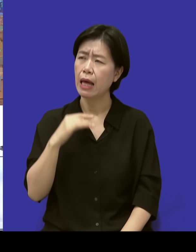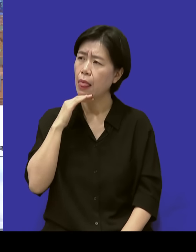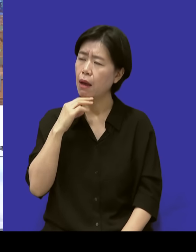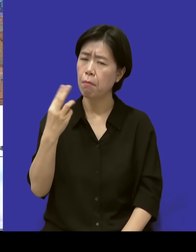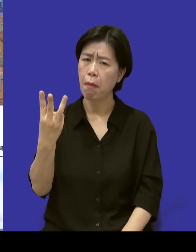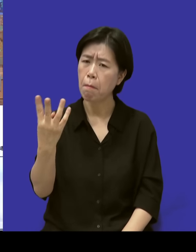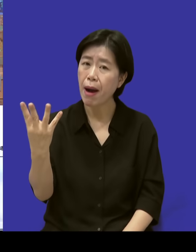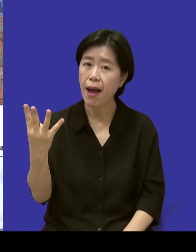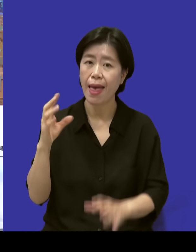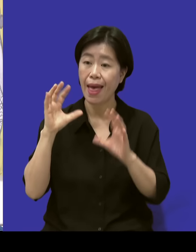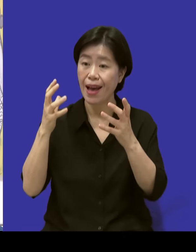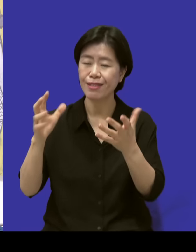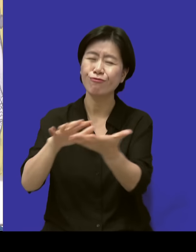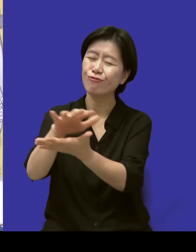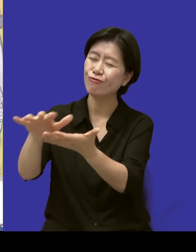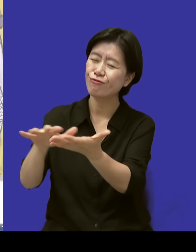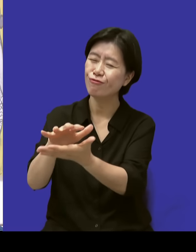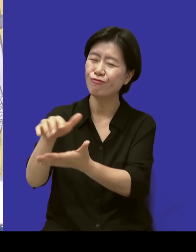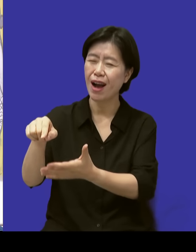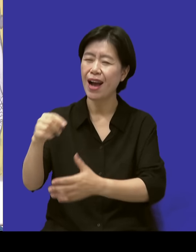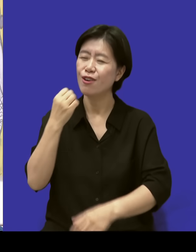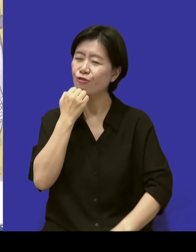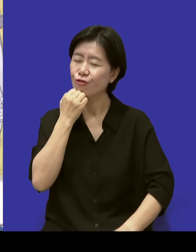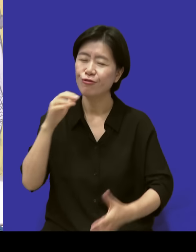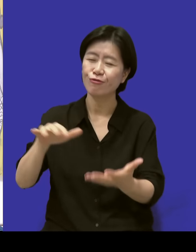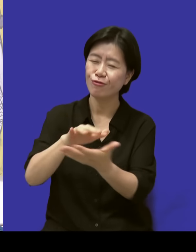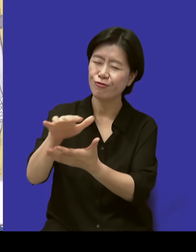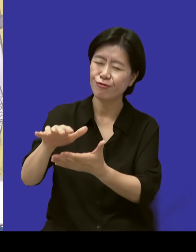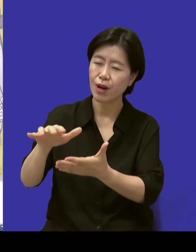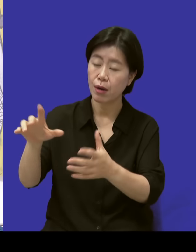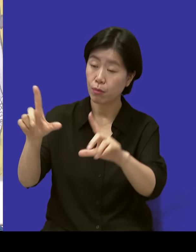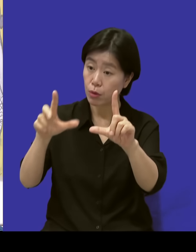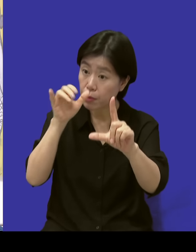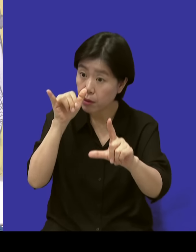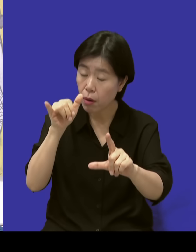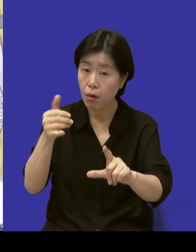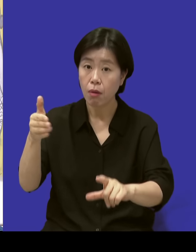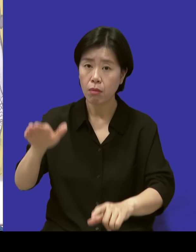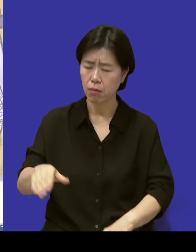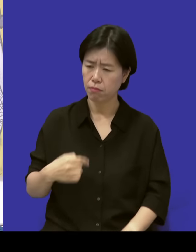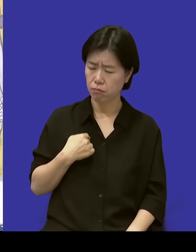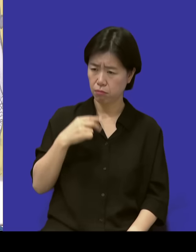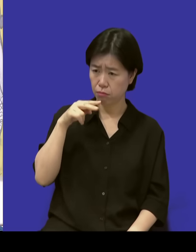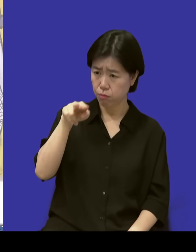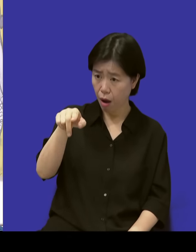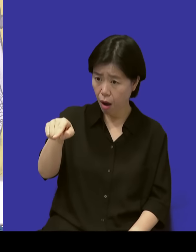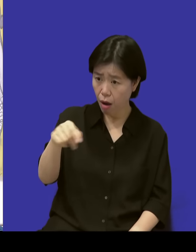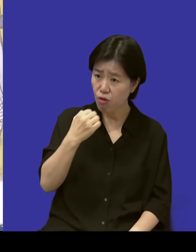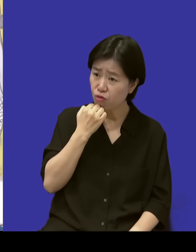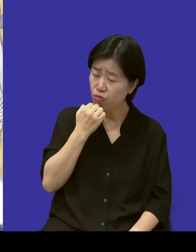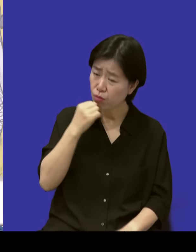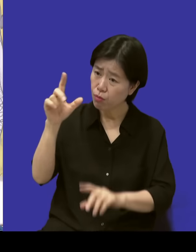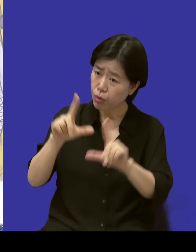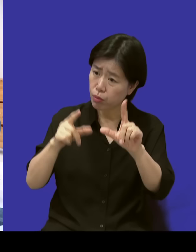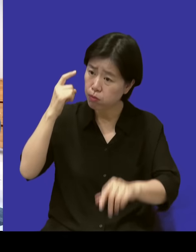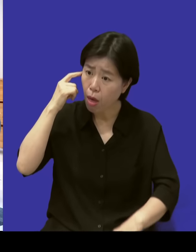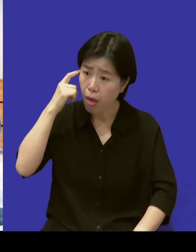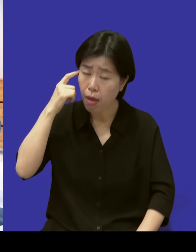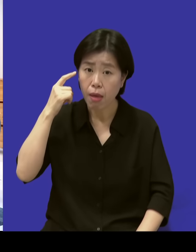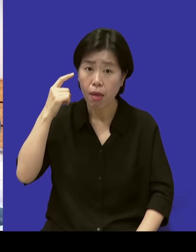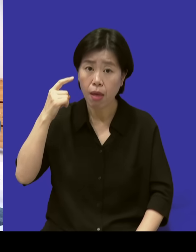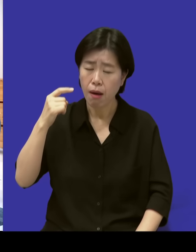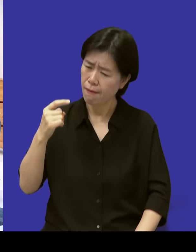이렇게 뛰어놀잖아요. 예. 뛰어놀면서 막 웃으면서 막 뛰어노는데 자기를 보고 비웃는다고 생각한 거예요. 그냥 애들이 뭘